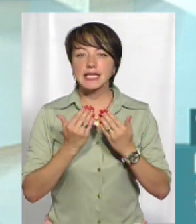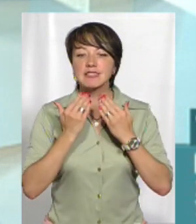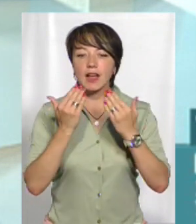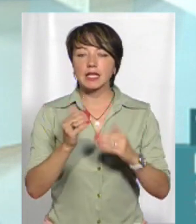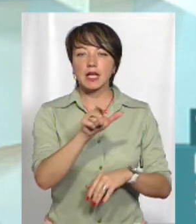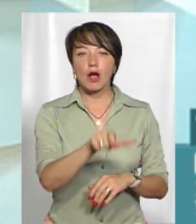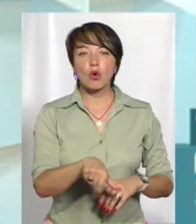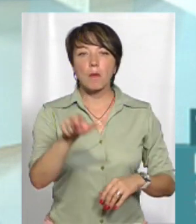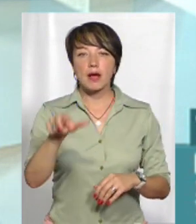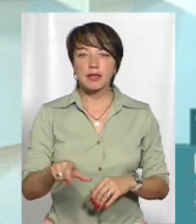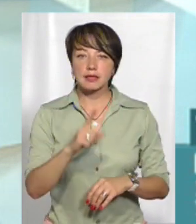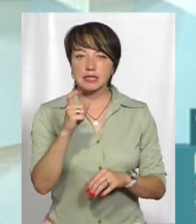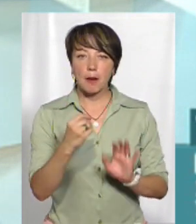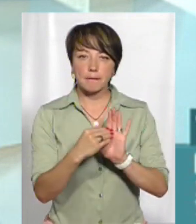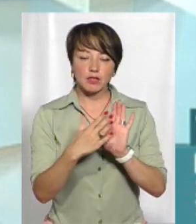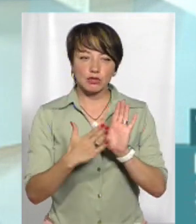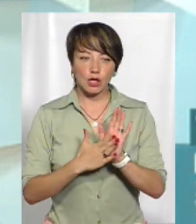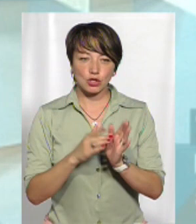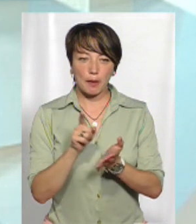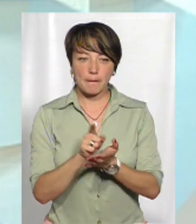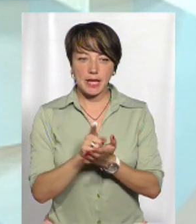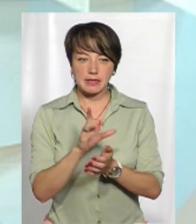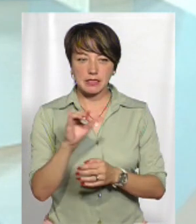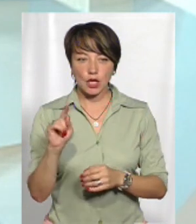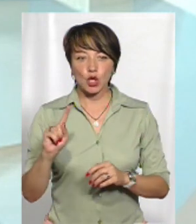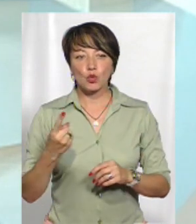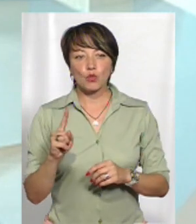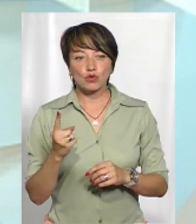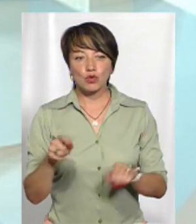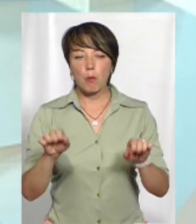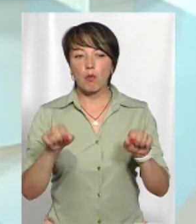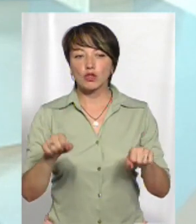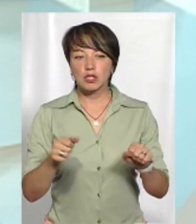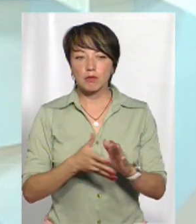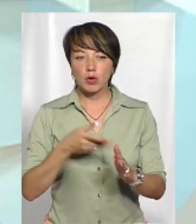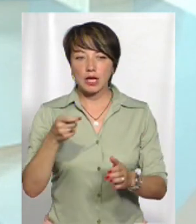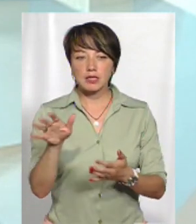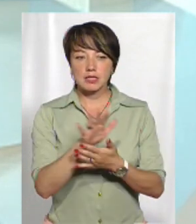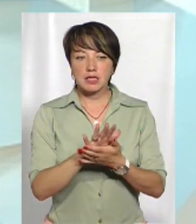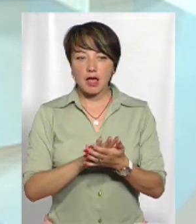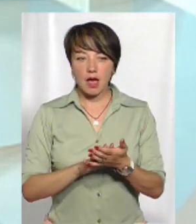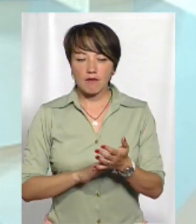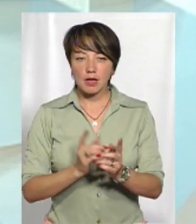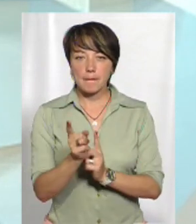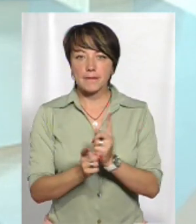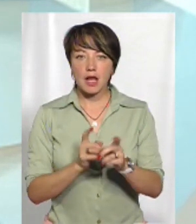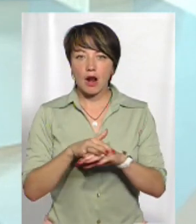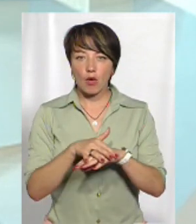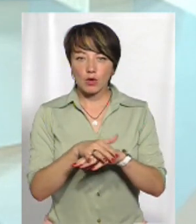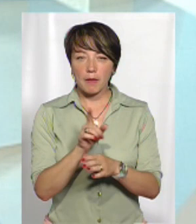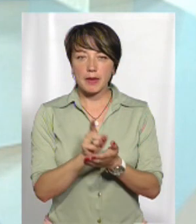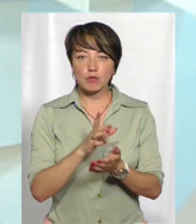звернення громадян за призначенням пенсії. Тому що можливість подати заяву на перерахунок пенсії, вона вже